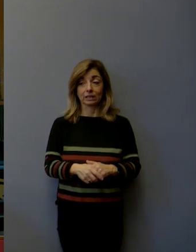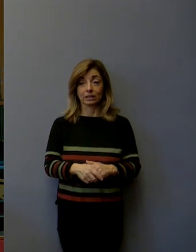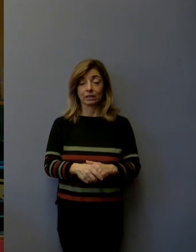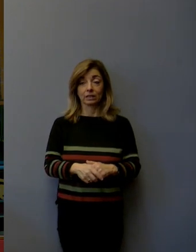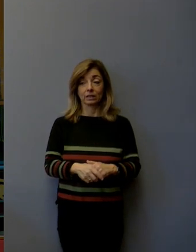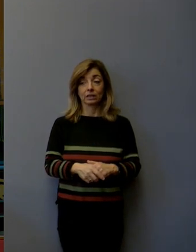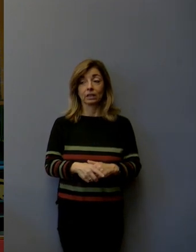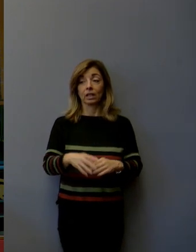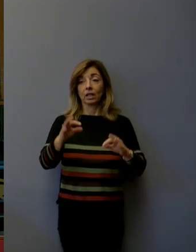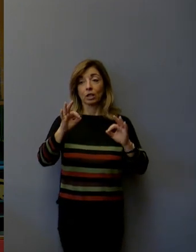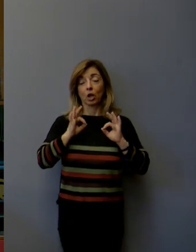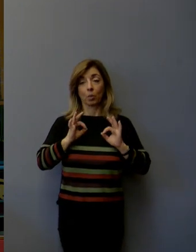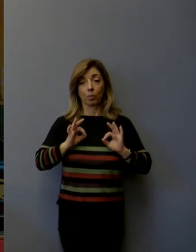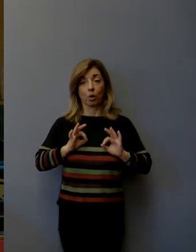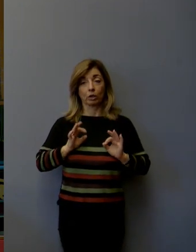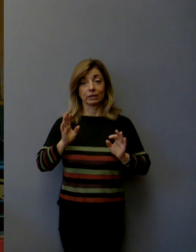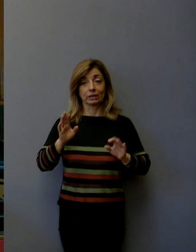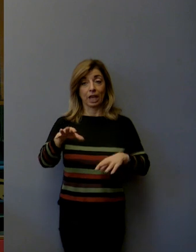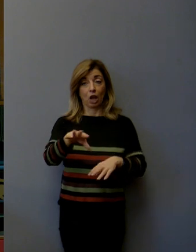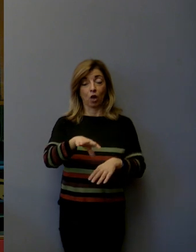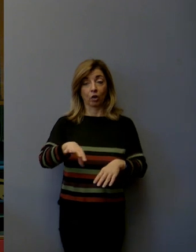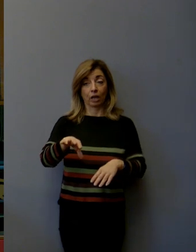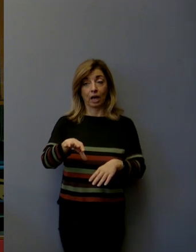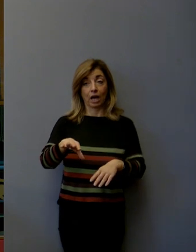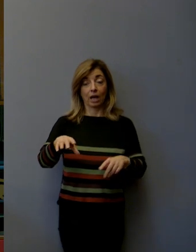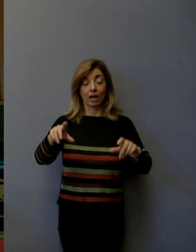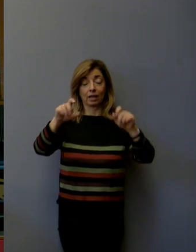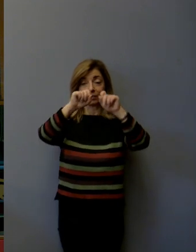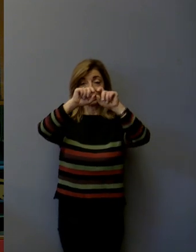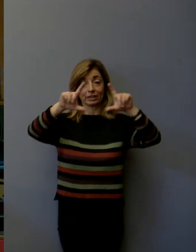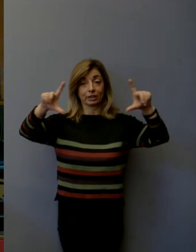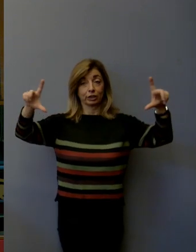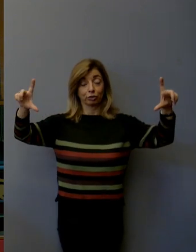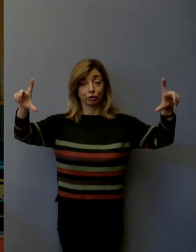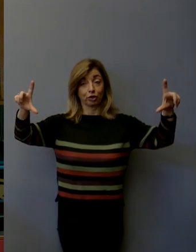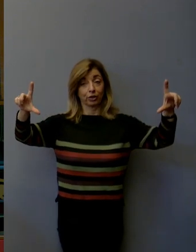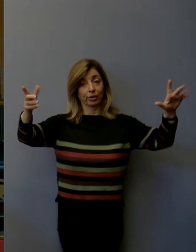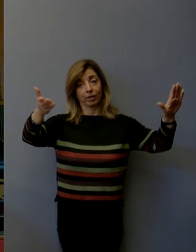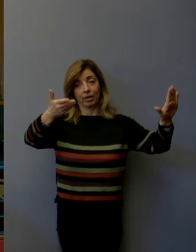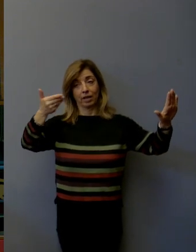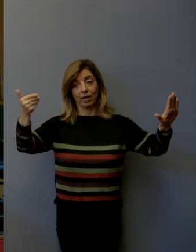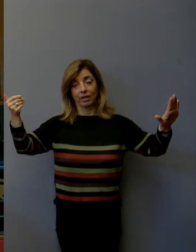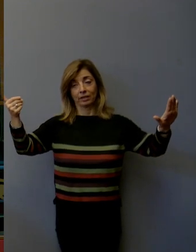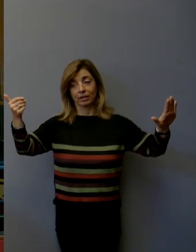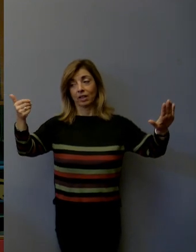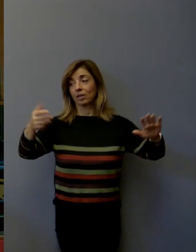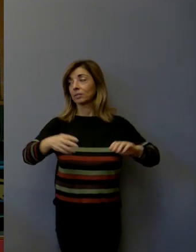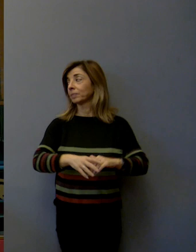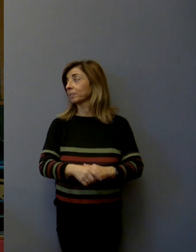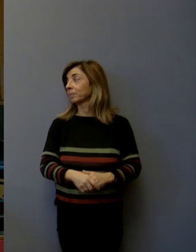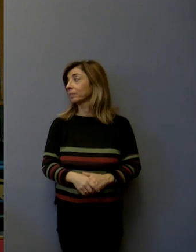alla polizia locale di far rimuovere il lo